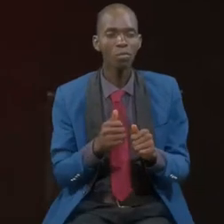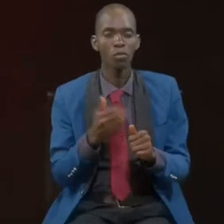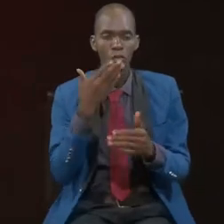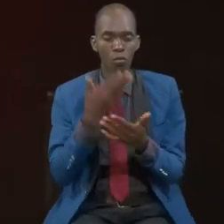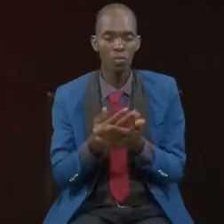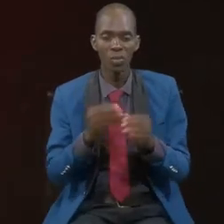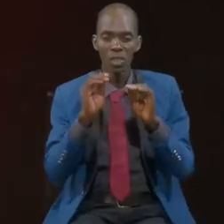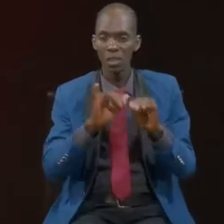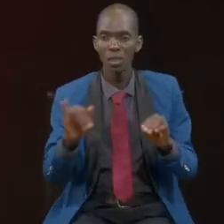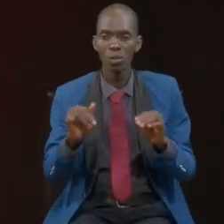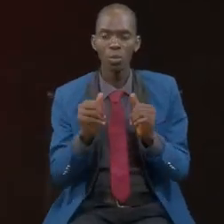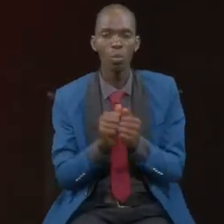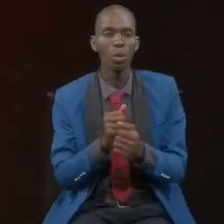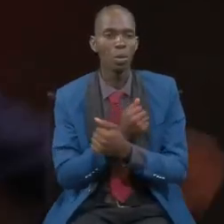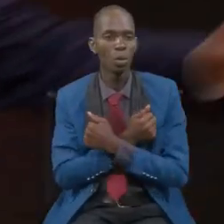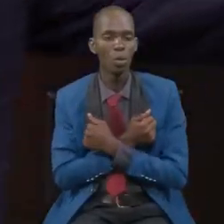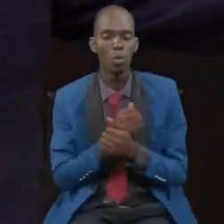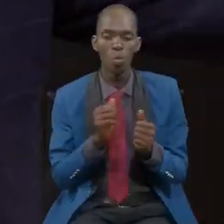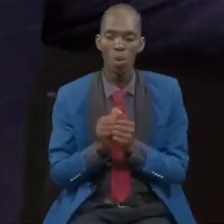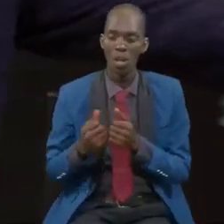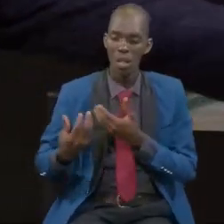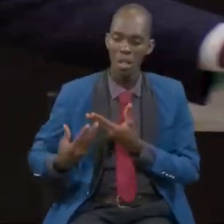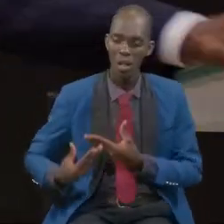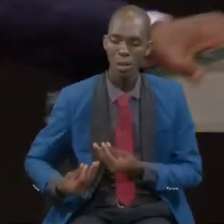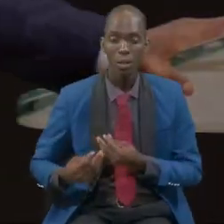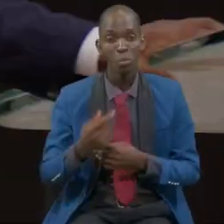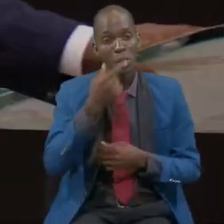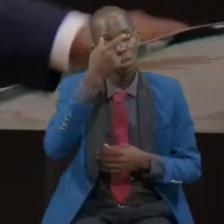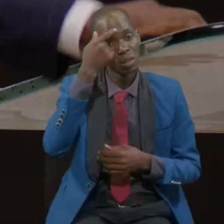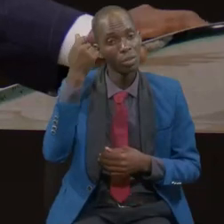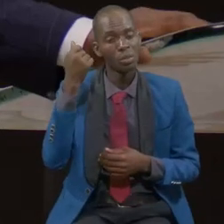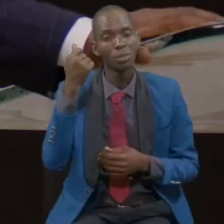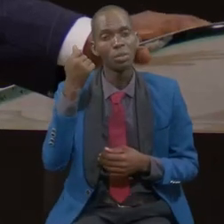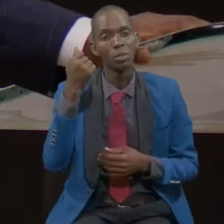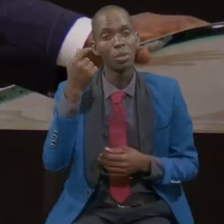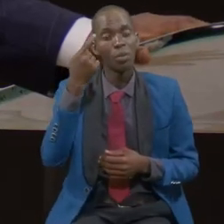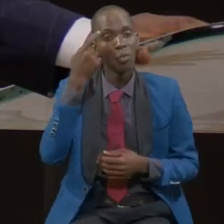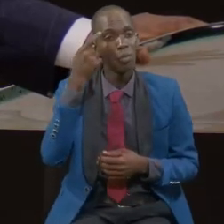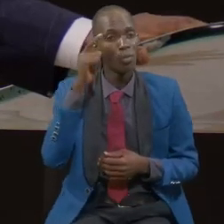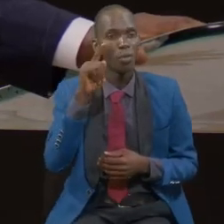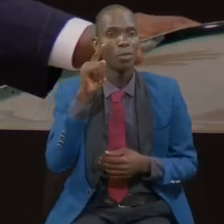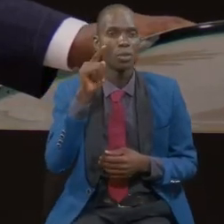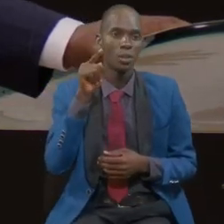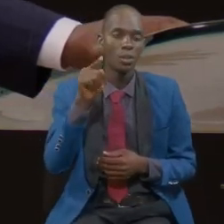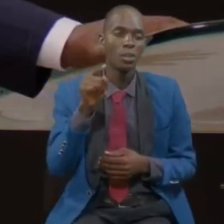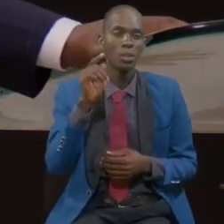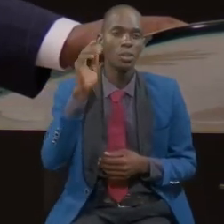Retenez la saine doctrine avec l'amour, avec la tendresse. Parce que,